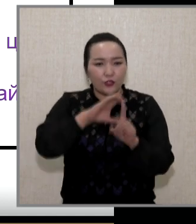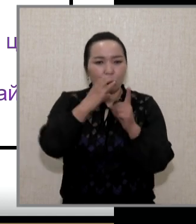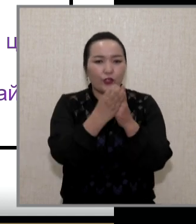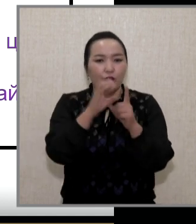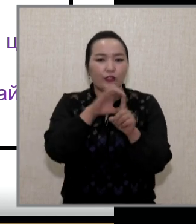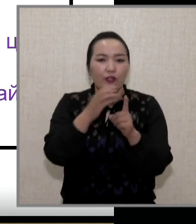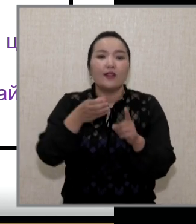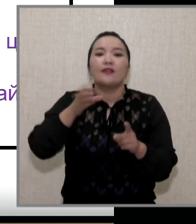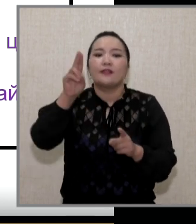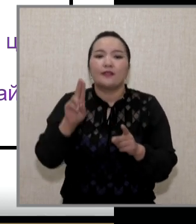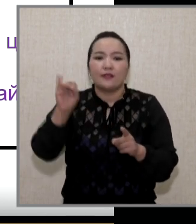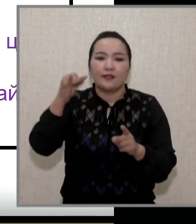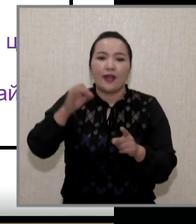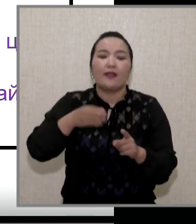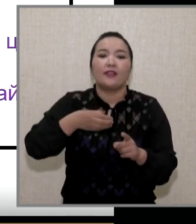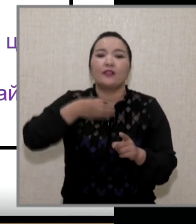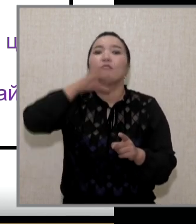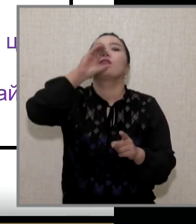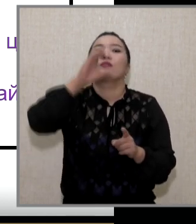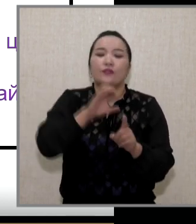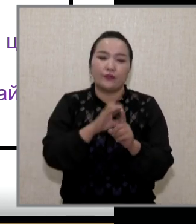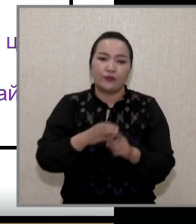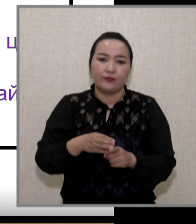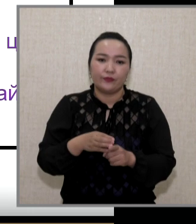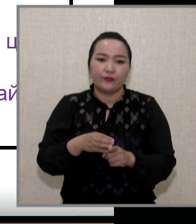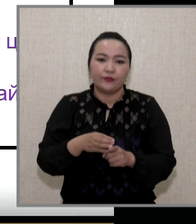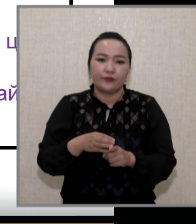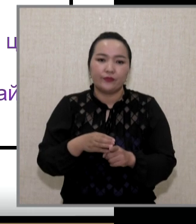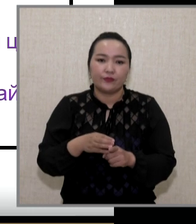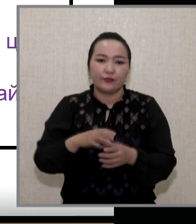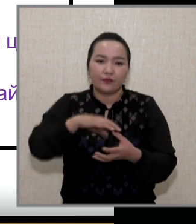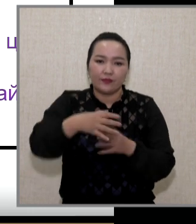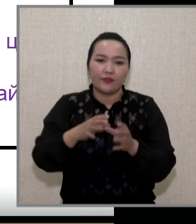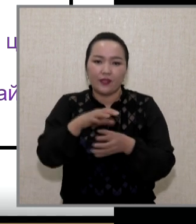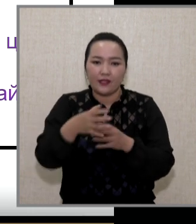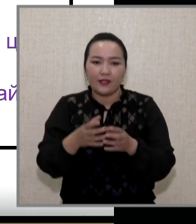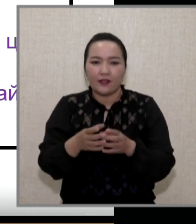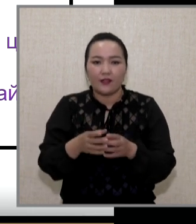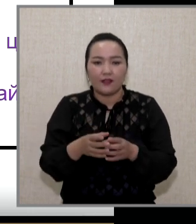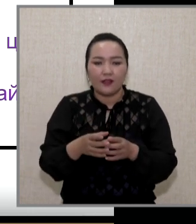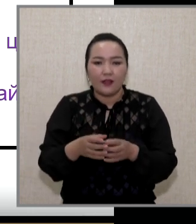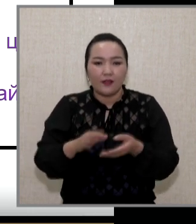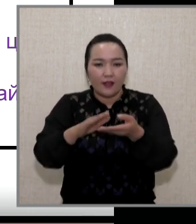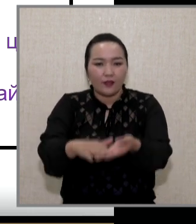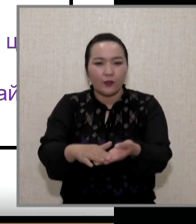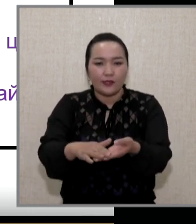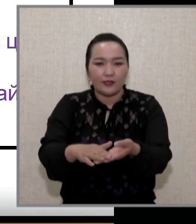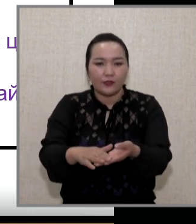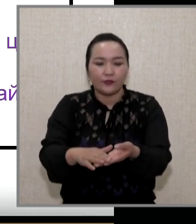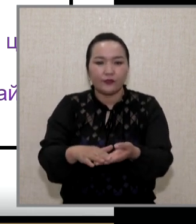уламжлалт соёл бол цайны соёл байдаг. За цайны соёл нь маань бол бас манай монголчуудыг дэлхийд дахин таниулж явсан бас ийм